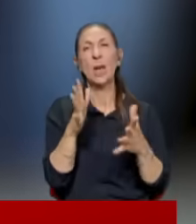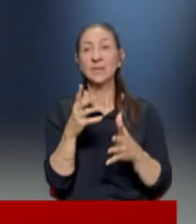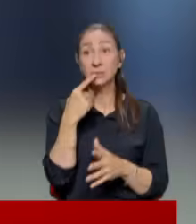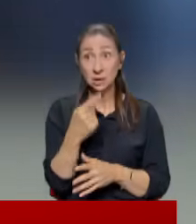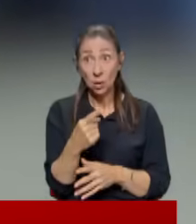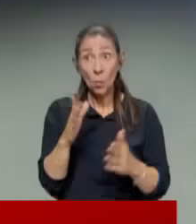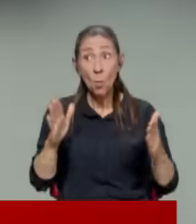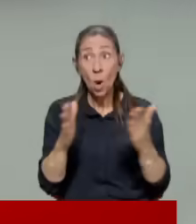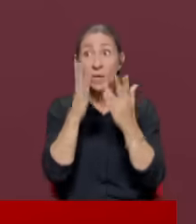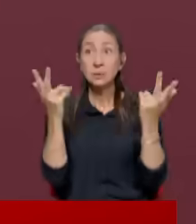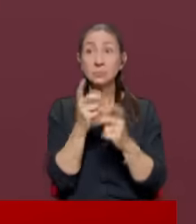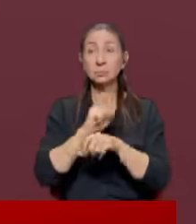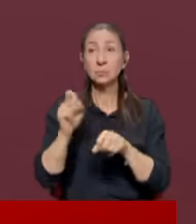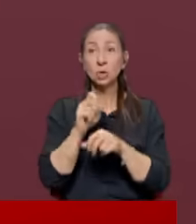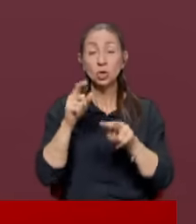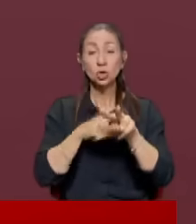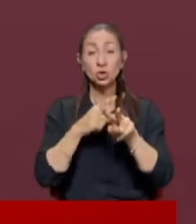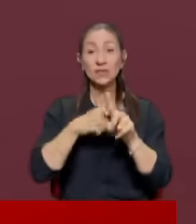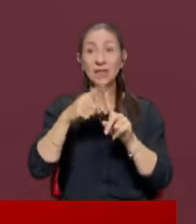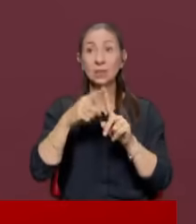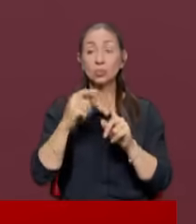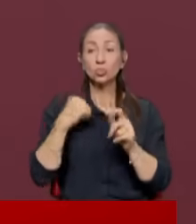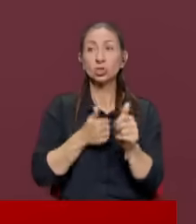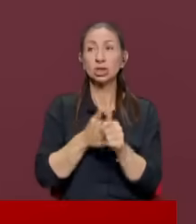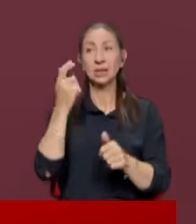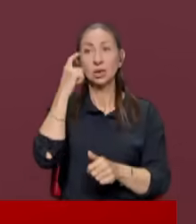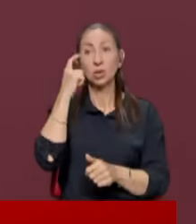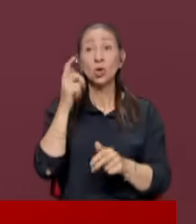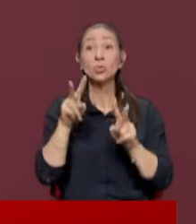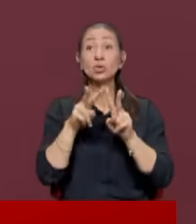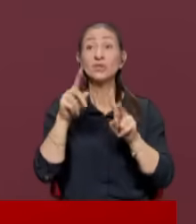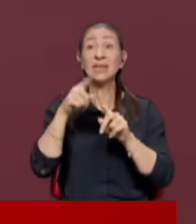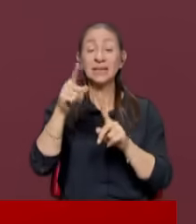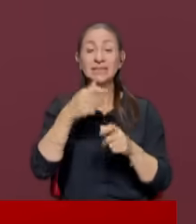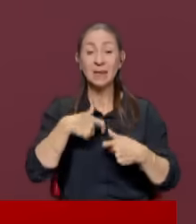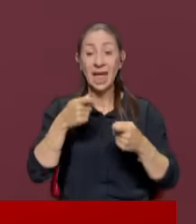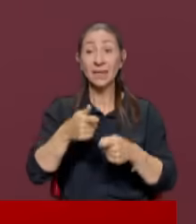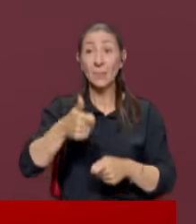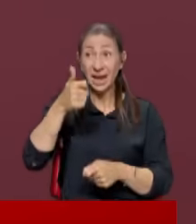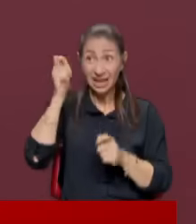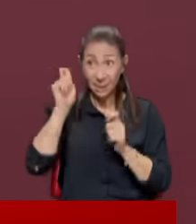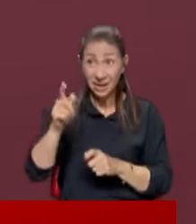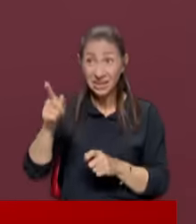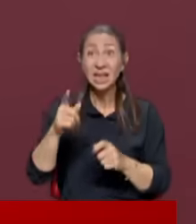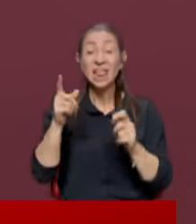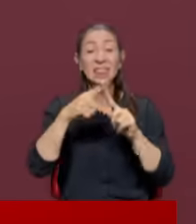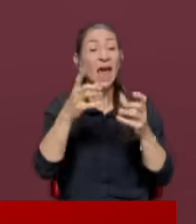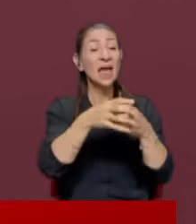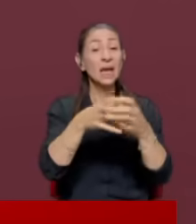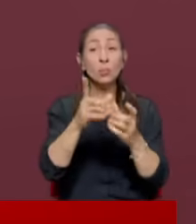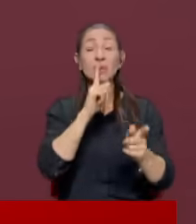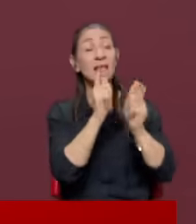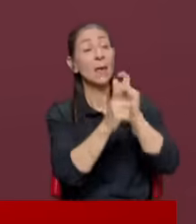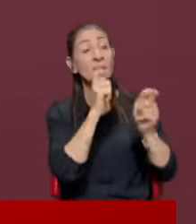dedi. Muhalefet tepkili. Yusuf Tekin'i biz müsteşarlığından tanıyoruz. Yusuf Tekin'i siz Milli Eğitim Bakanı yaparsanız tarikatların bu